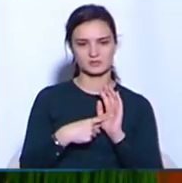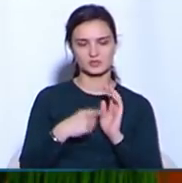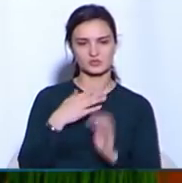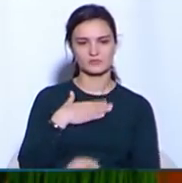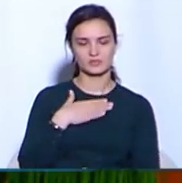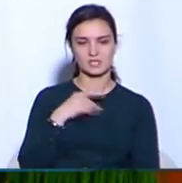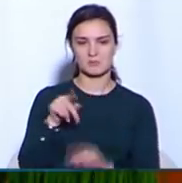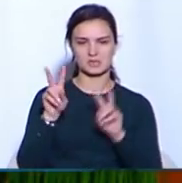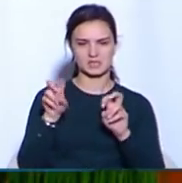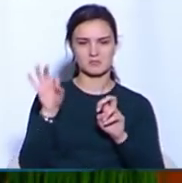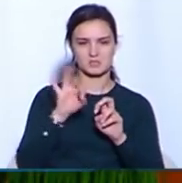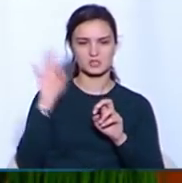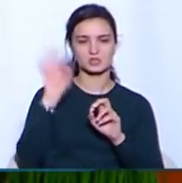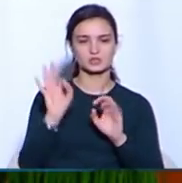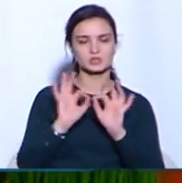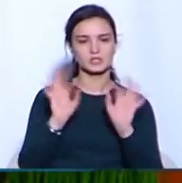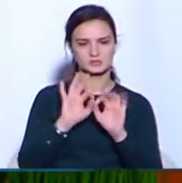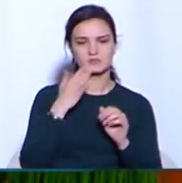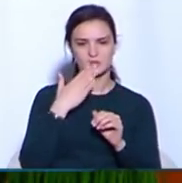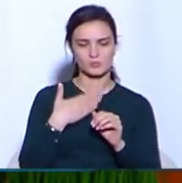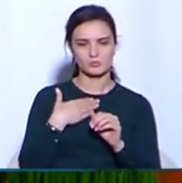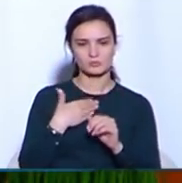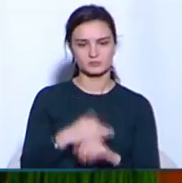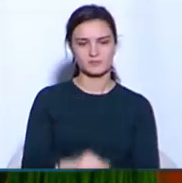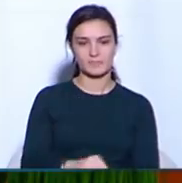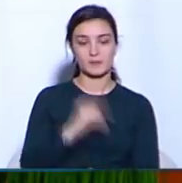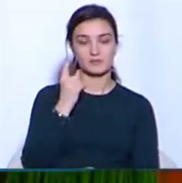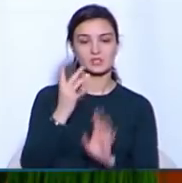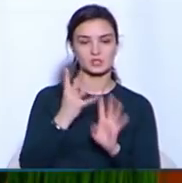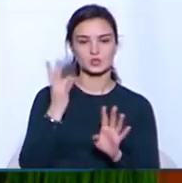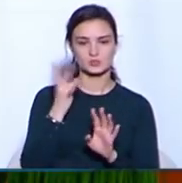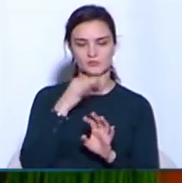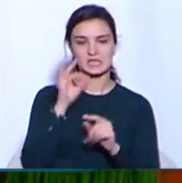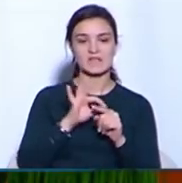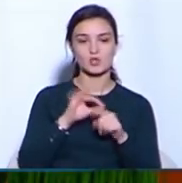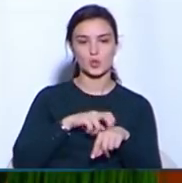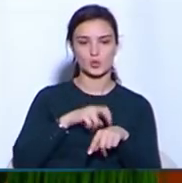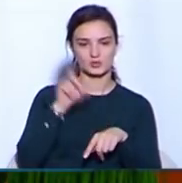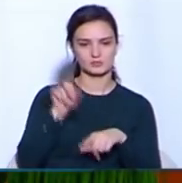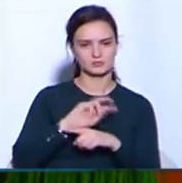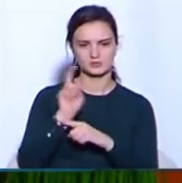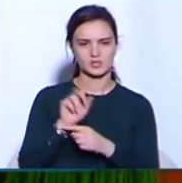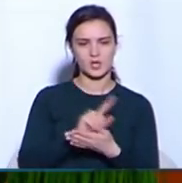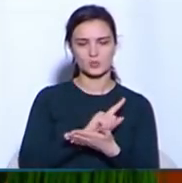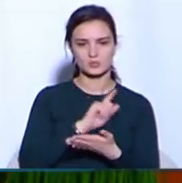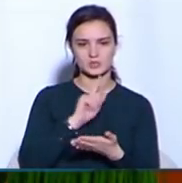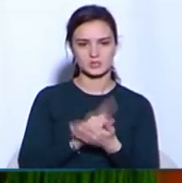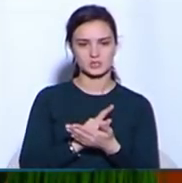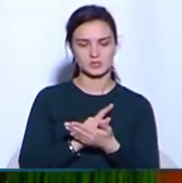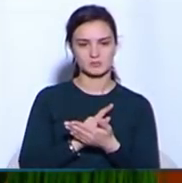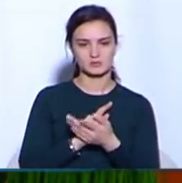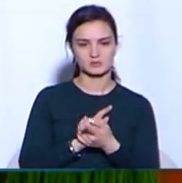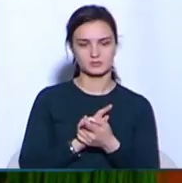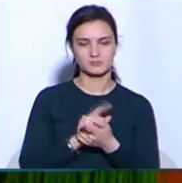ჩვენ ამ თემაზე ხშირად საუბრობთ ხოლმე. პირველ რიგში უნდა ვთქვათ, რომ ნევროლოგს უნდა მიმართოს, აუცილებლად უნდა მიმართოს